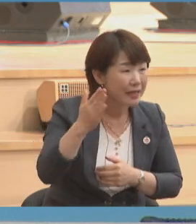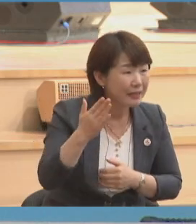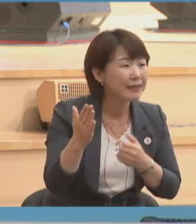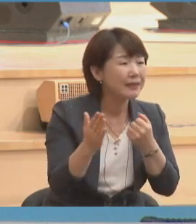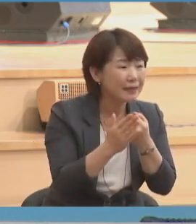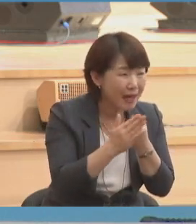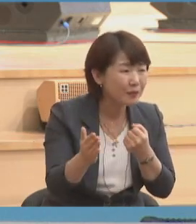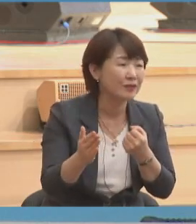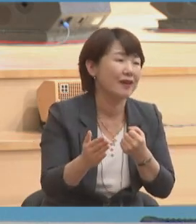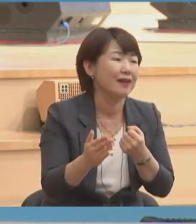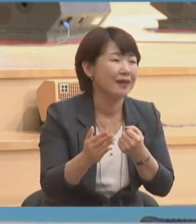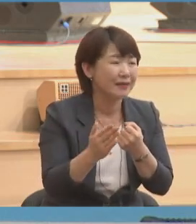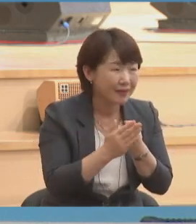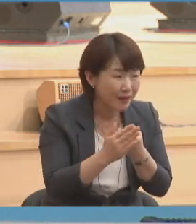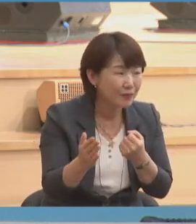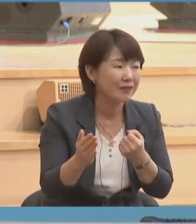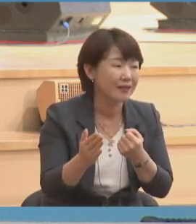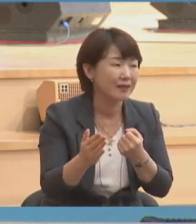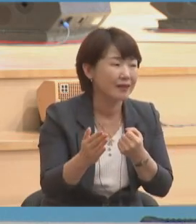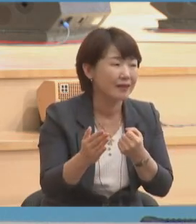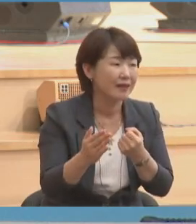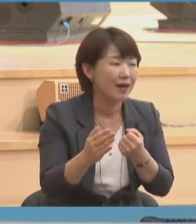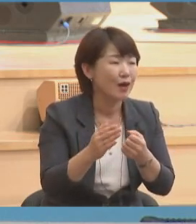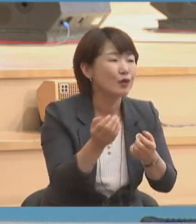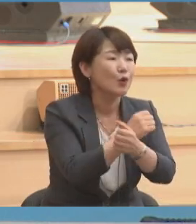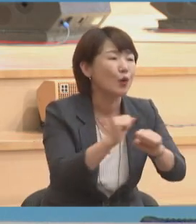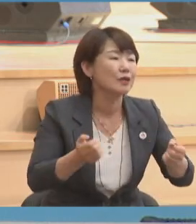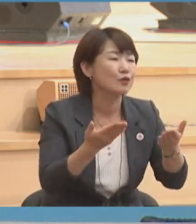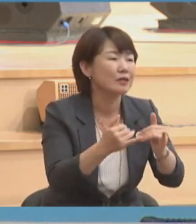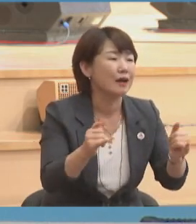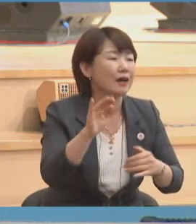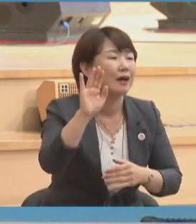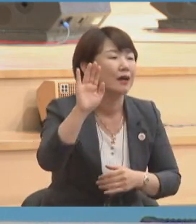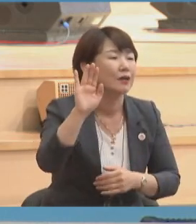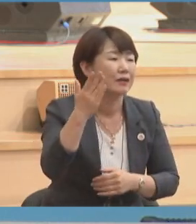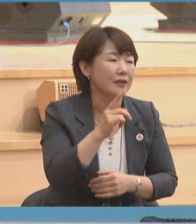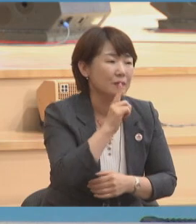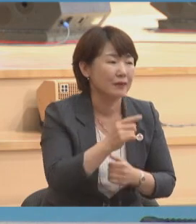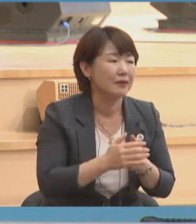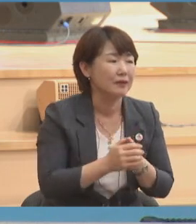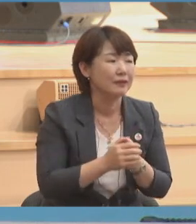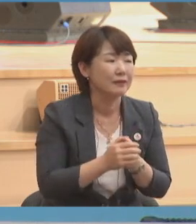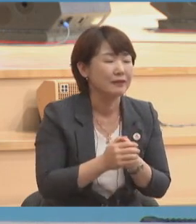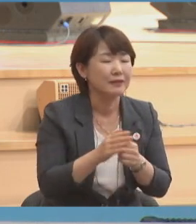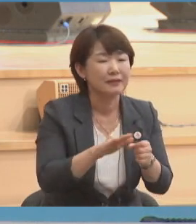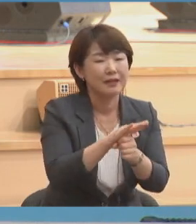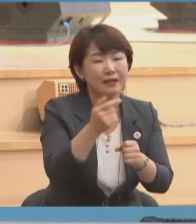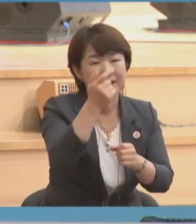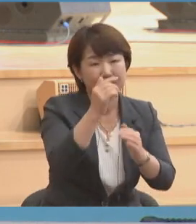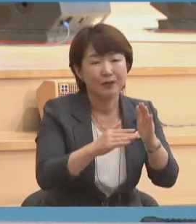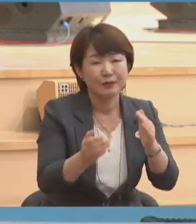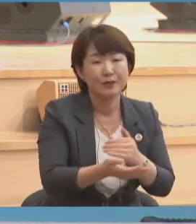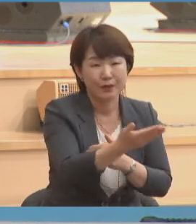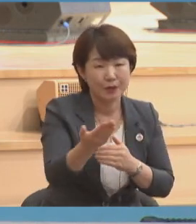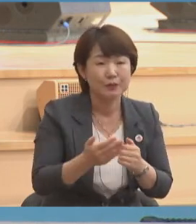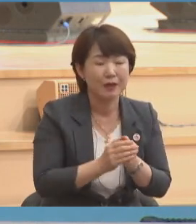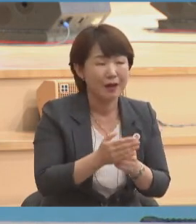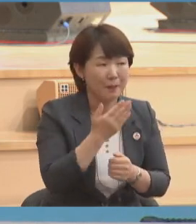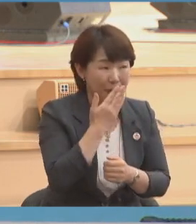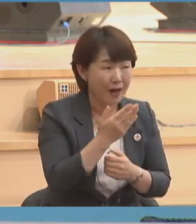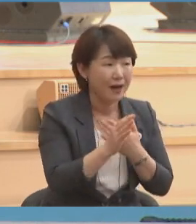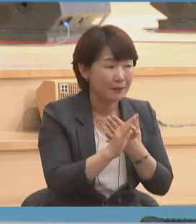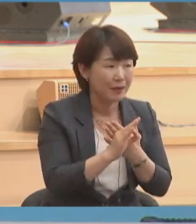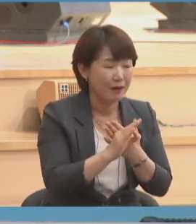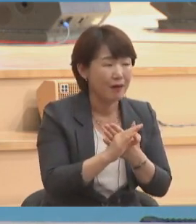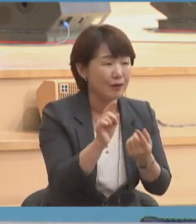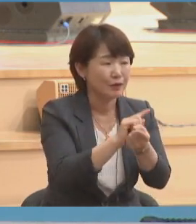않겠냐, 그 맥락인 거예요. 사랑하는 성도 여러분, 할 수만 있으면 용서할 수